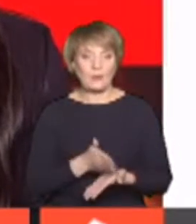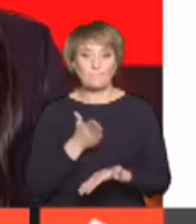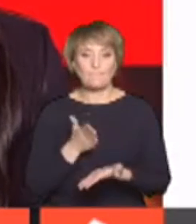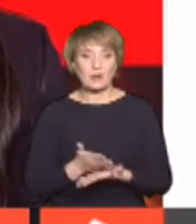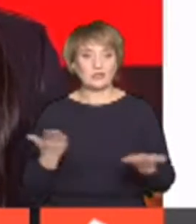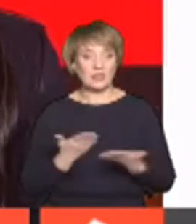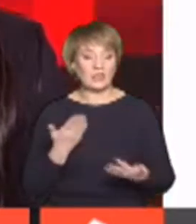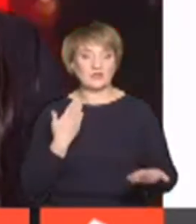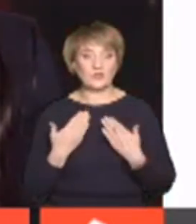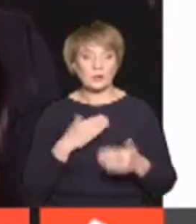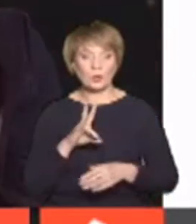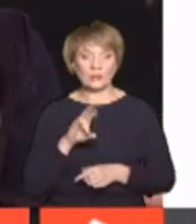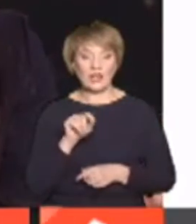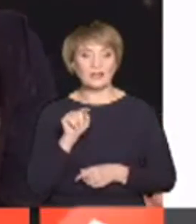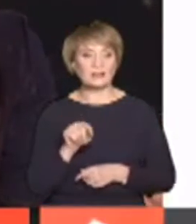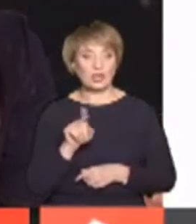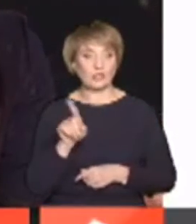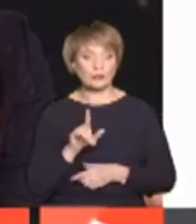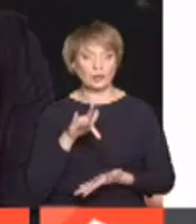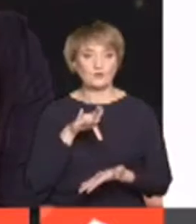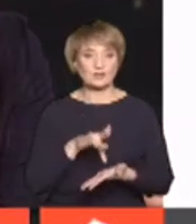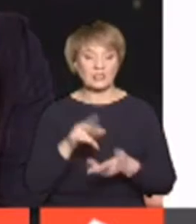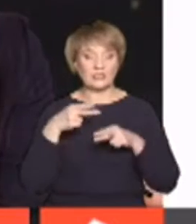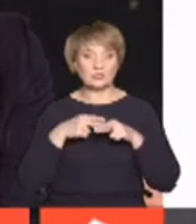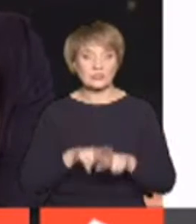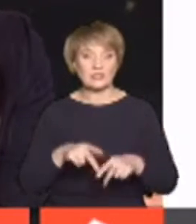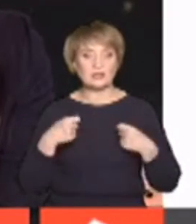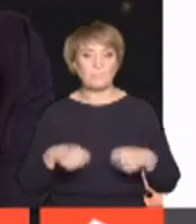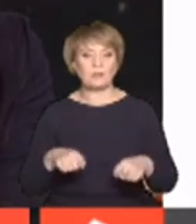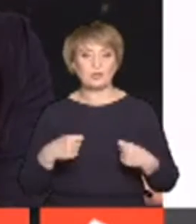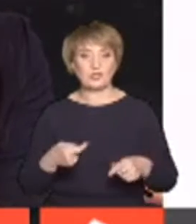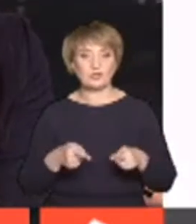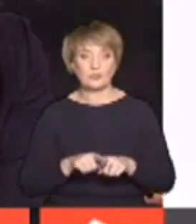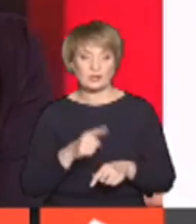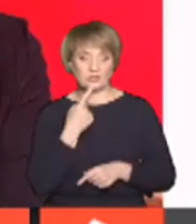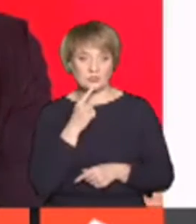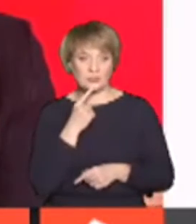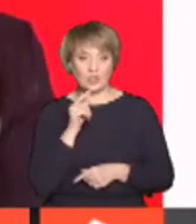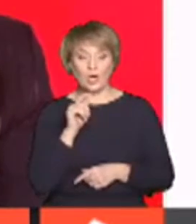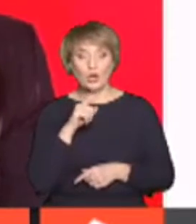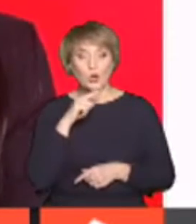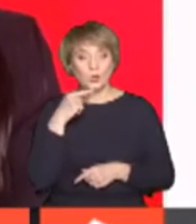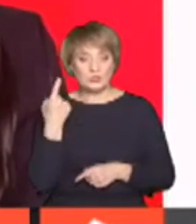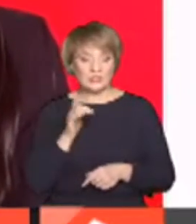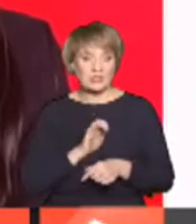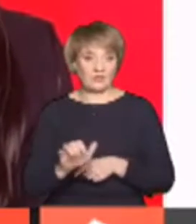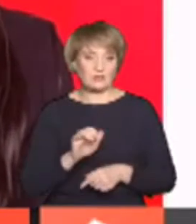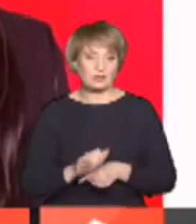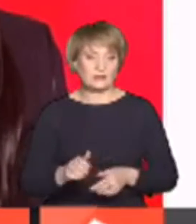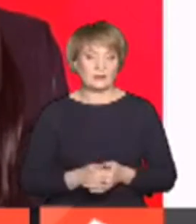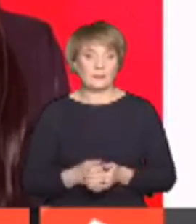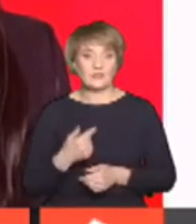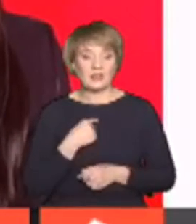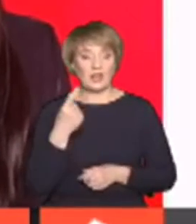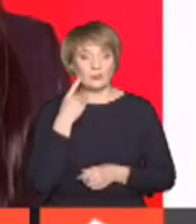Пане Мирославе, а СБУ має якось відреагувати на те, що в центрі столиці продають ось ці цукерки російського виробництва?